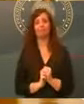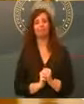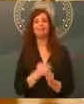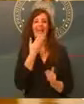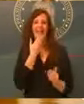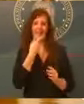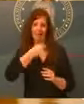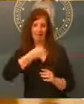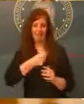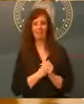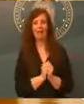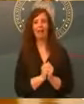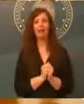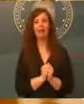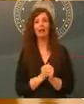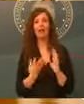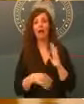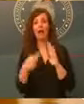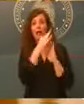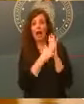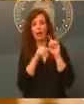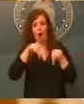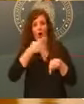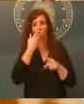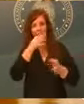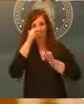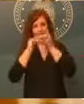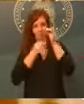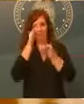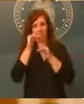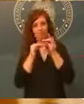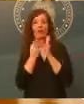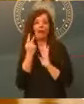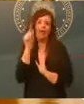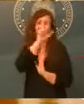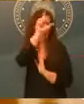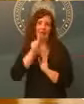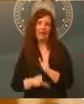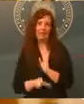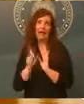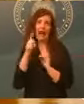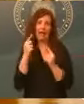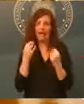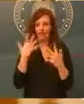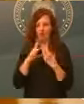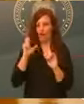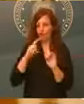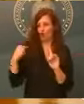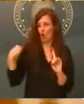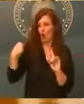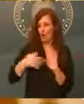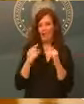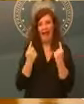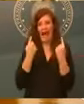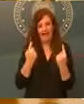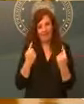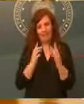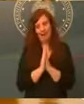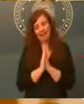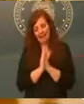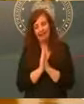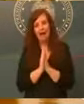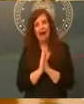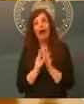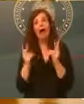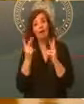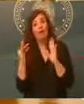oggi presentiamo e che il Paese aspetta da giorni sono un momento molto importante e vanno spiegate